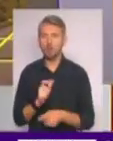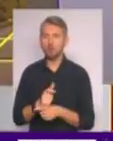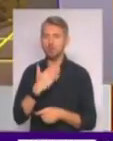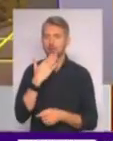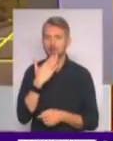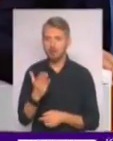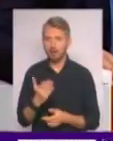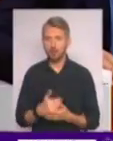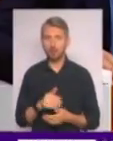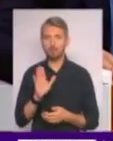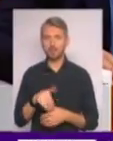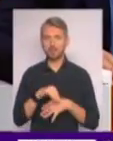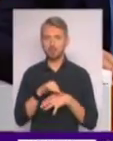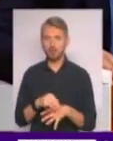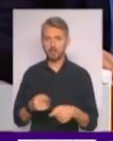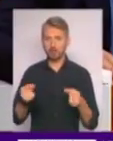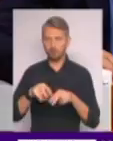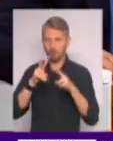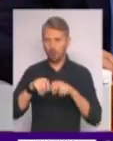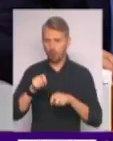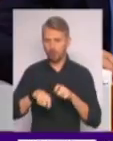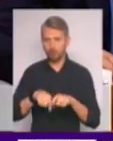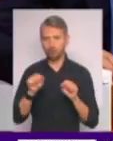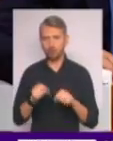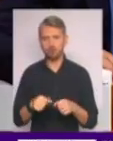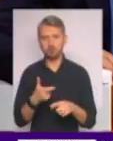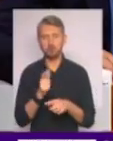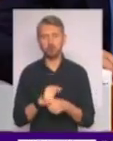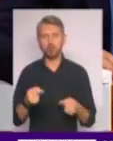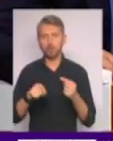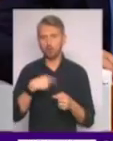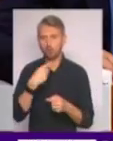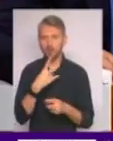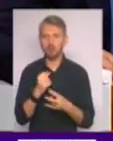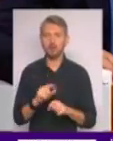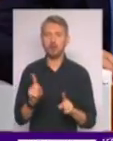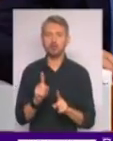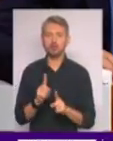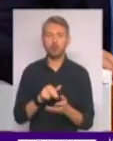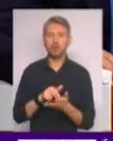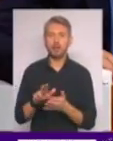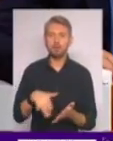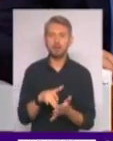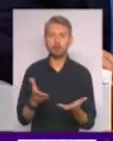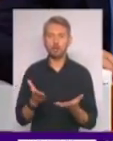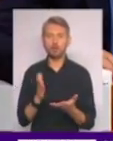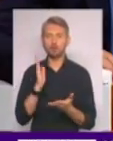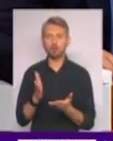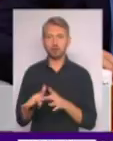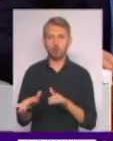Ну, власне кажучи, після проведення відповідного аудиту вже зможемо більш конкретніше говорити про те, на що йде місто, на який саме це буде